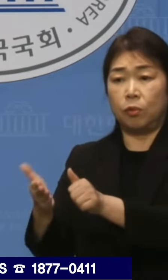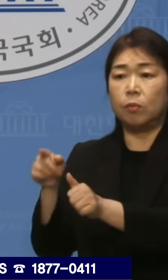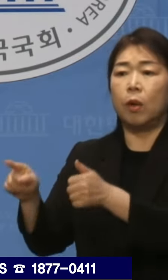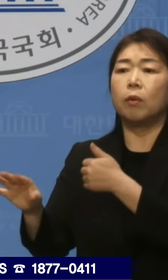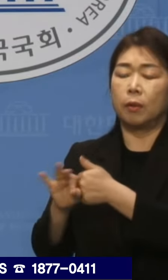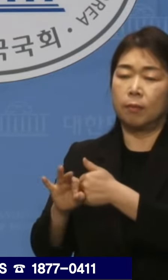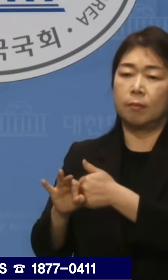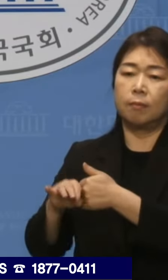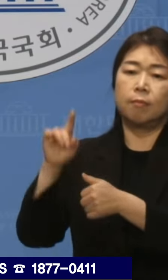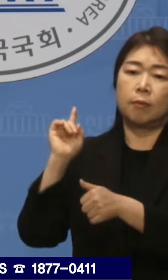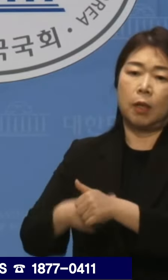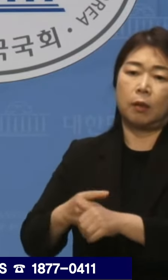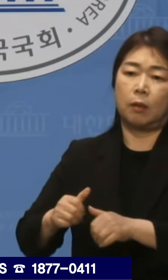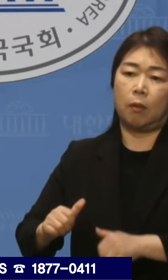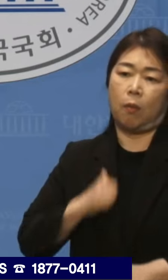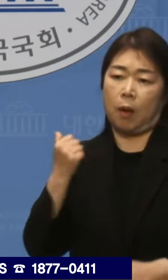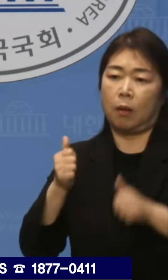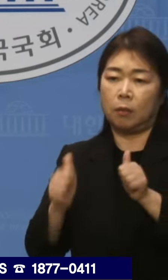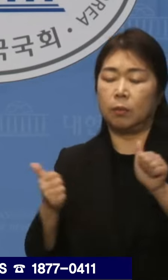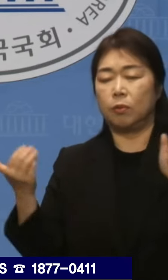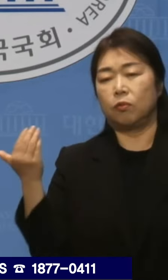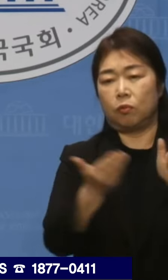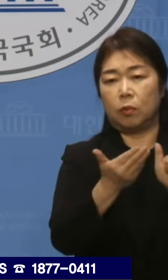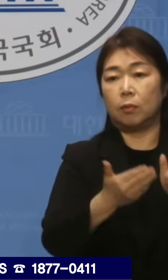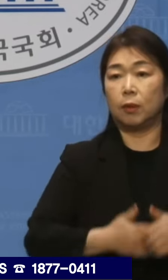심판임을 엄중히 경고합니다.